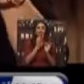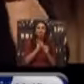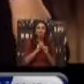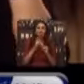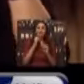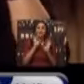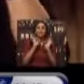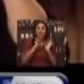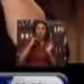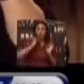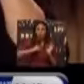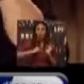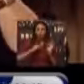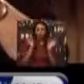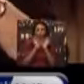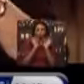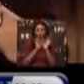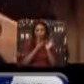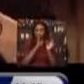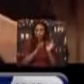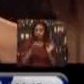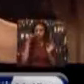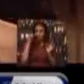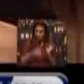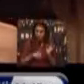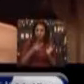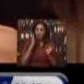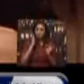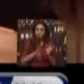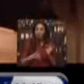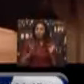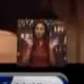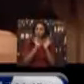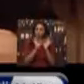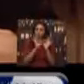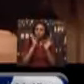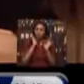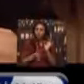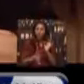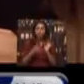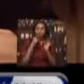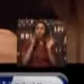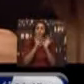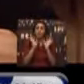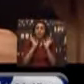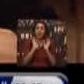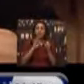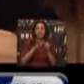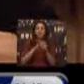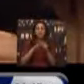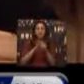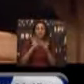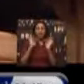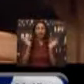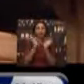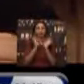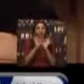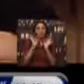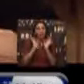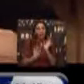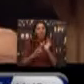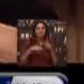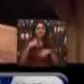والاحتياجات لكن يوم ما هتحب اذا كان فعلا في حب صادق قولي لا.